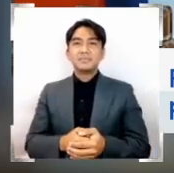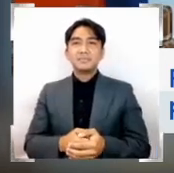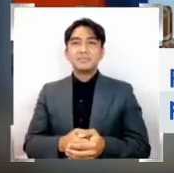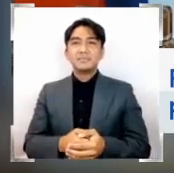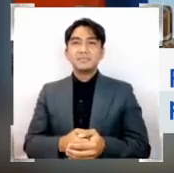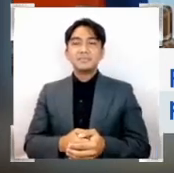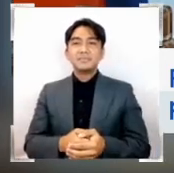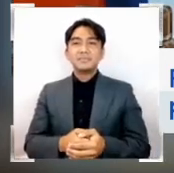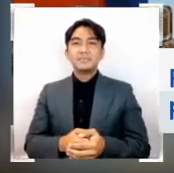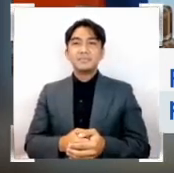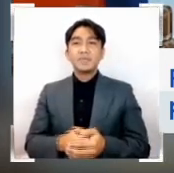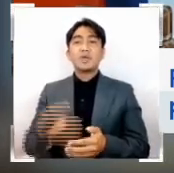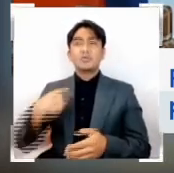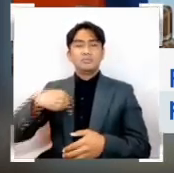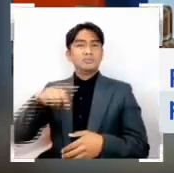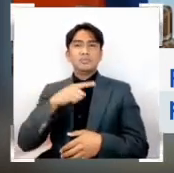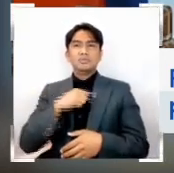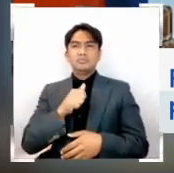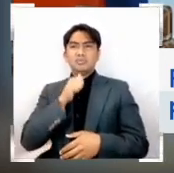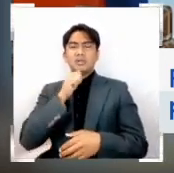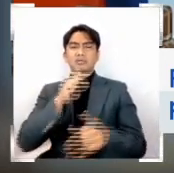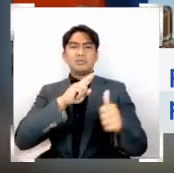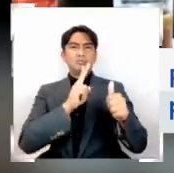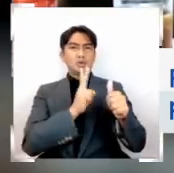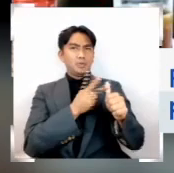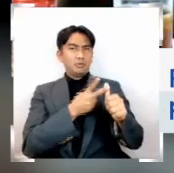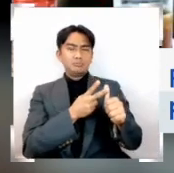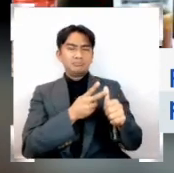We are not in the priority anyway. Kasi